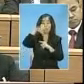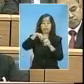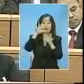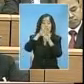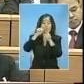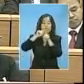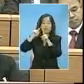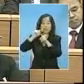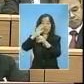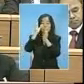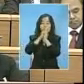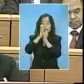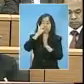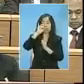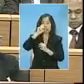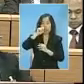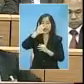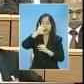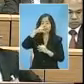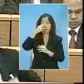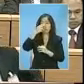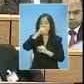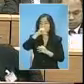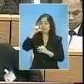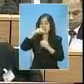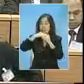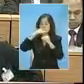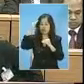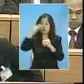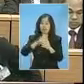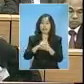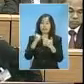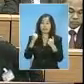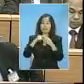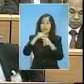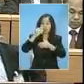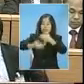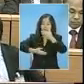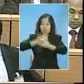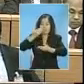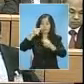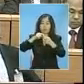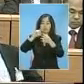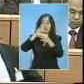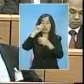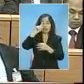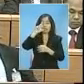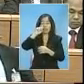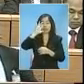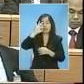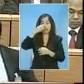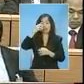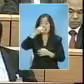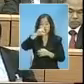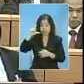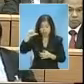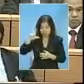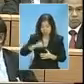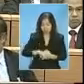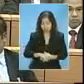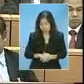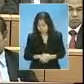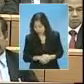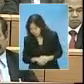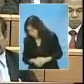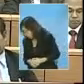จำนวน851 1000ล้านบาทมาประมูลขายในราคาแค่190,000ล้านบาทครับหรือ